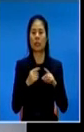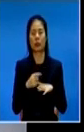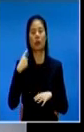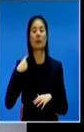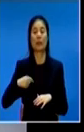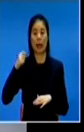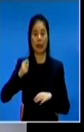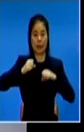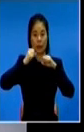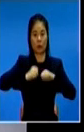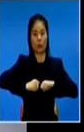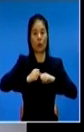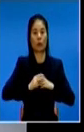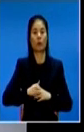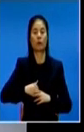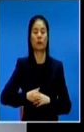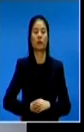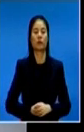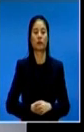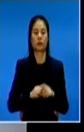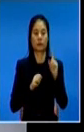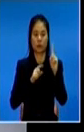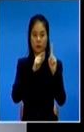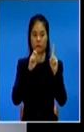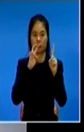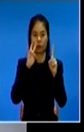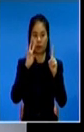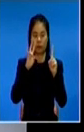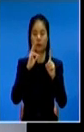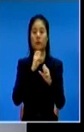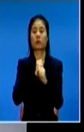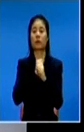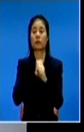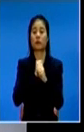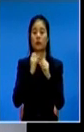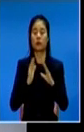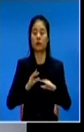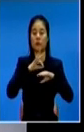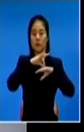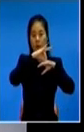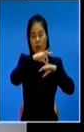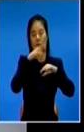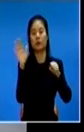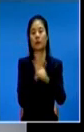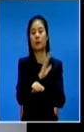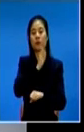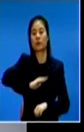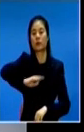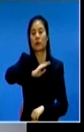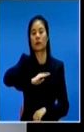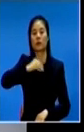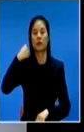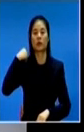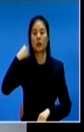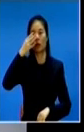ราก็เขียนไว้อย่างนั้นเพราะฉะนั้น1ถึง7เราปรารถนาให้ได้ครบทุกคนเพราะใน1ถึง7นี้ก็